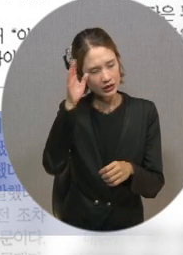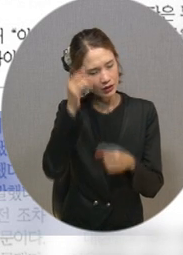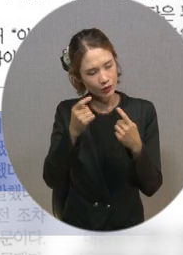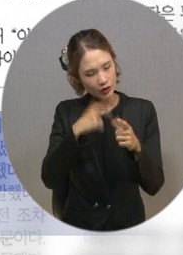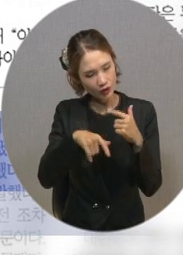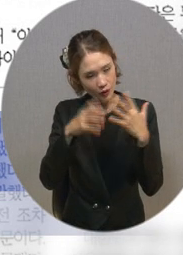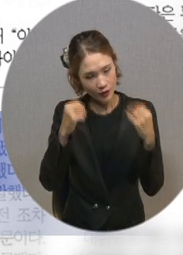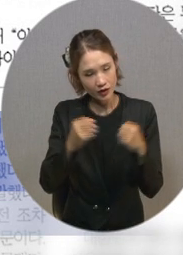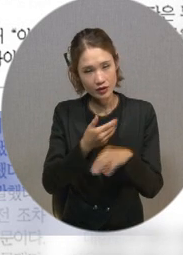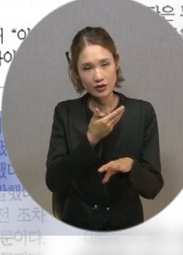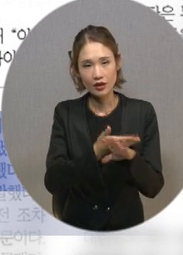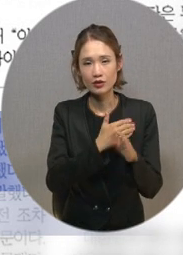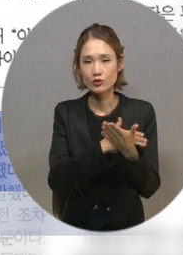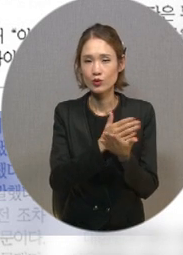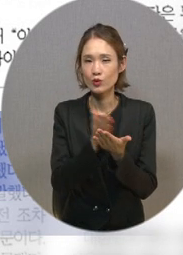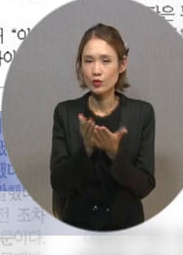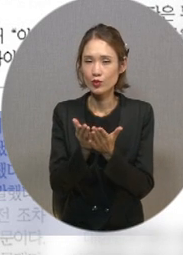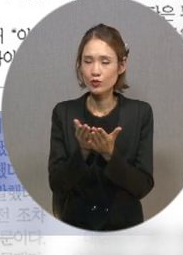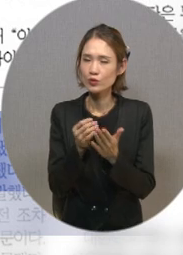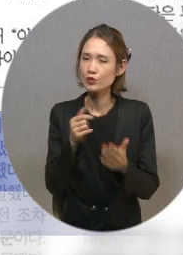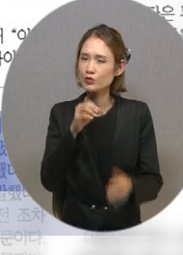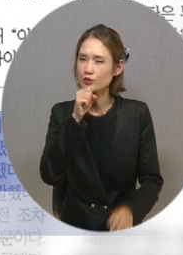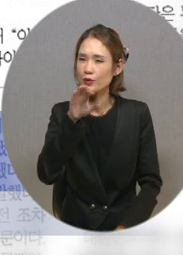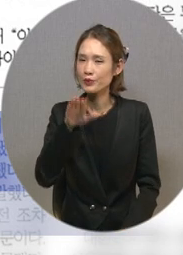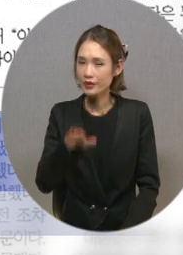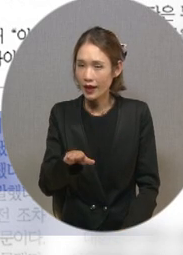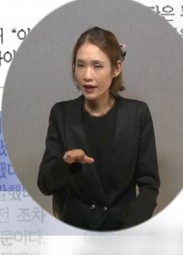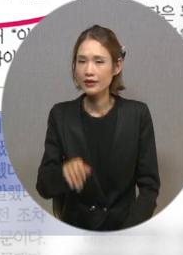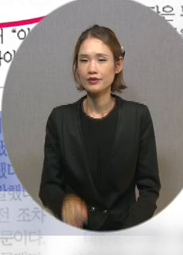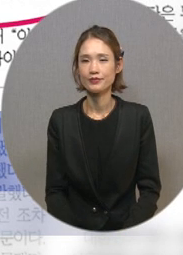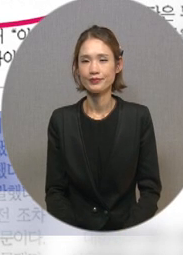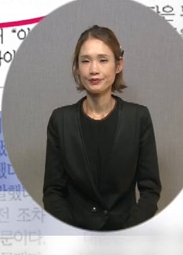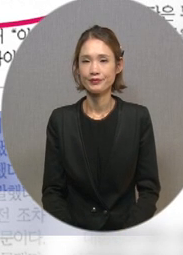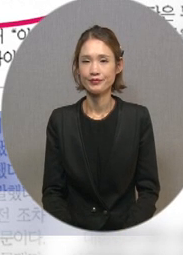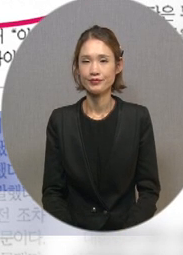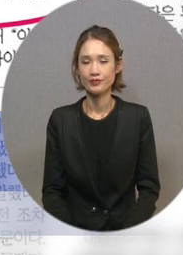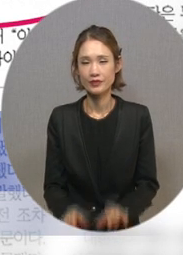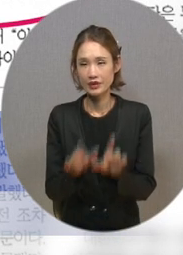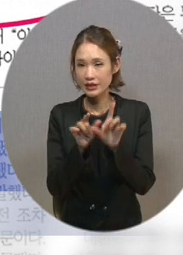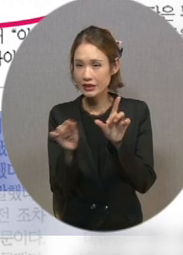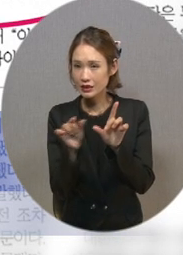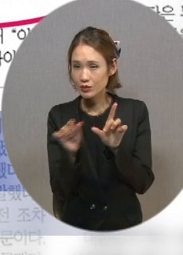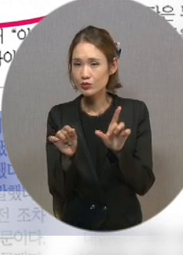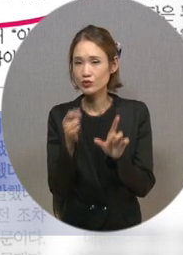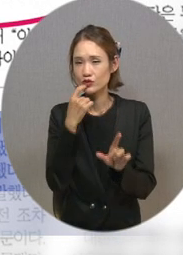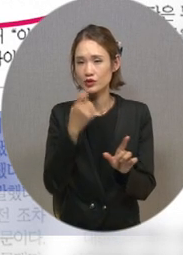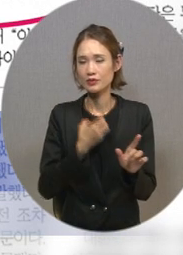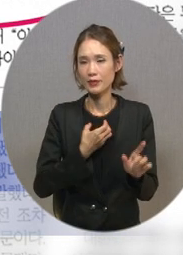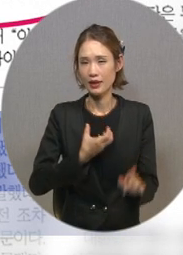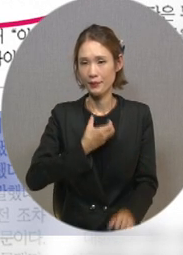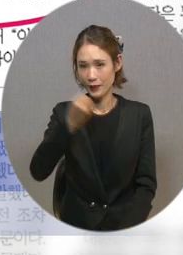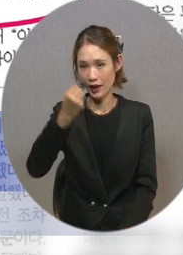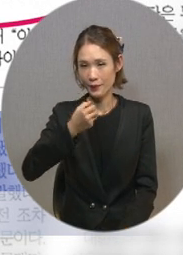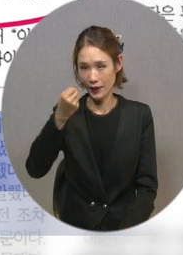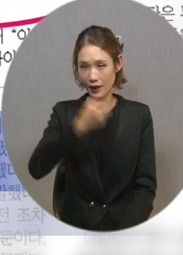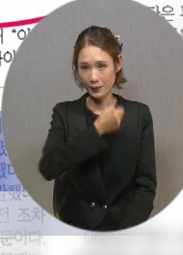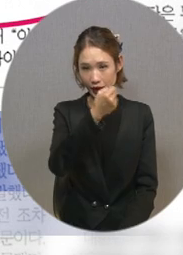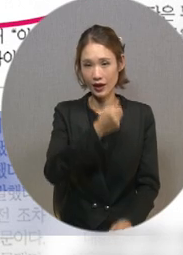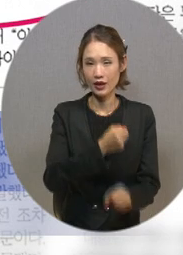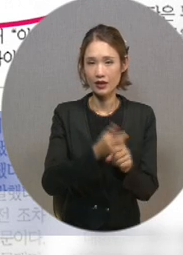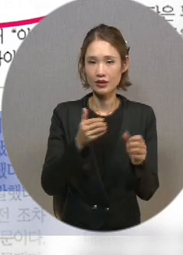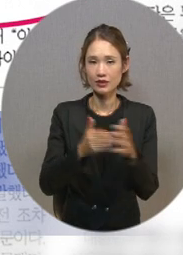타 종목은 상대적으로 저주한 성적을 거뒀는데 일부 종목의 매달 편중 현상은 장애인